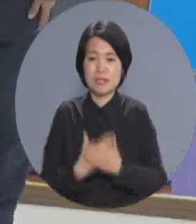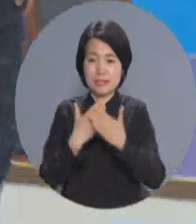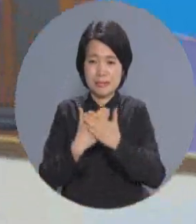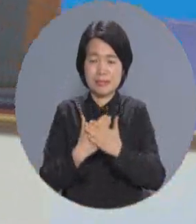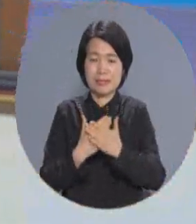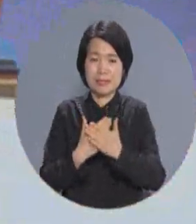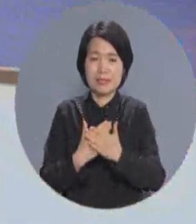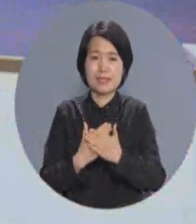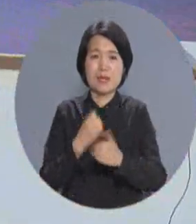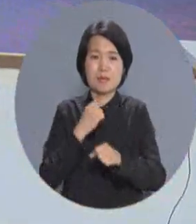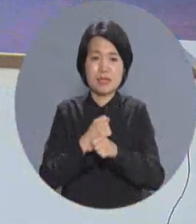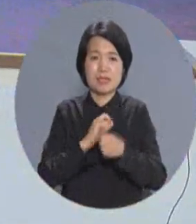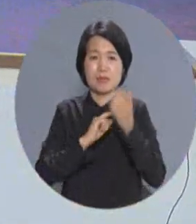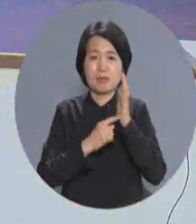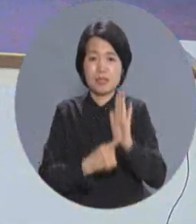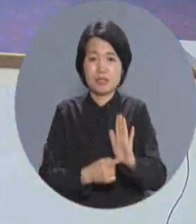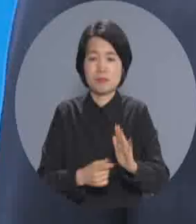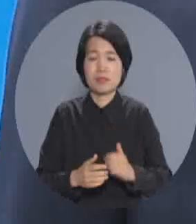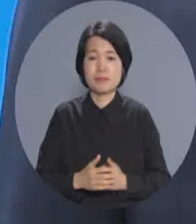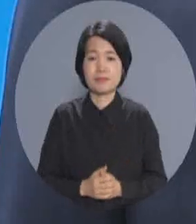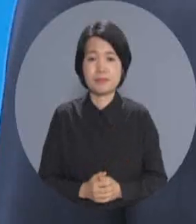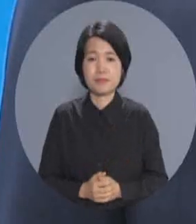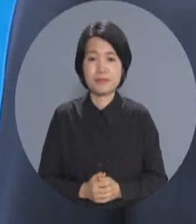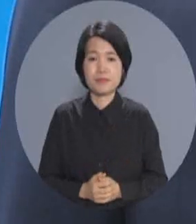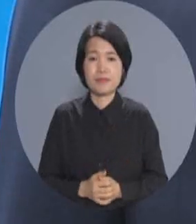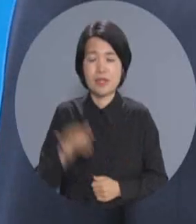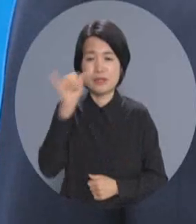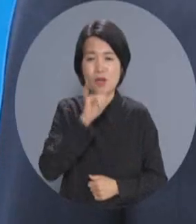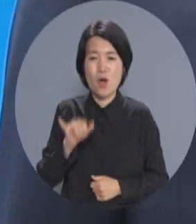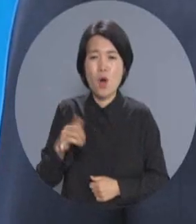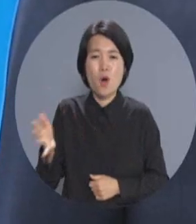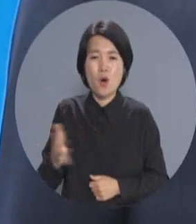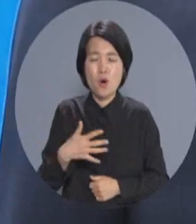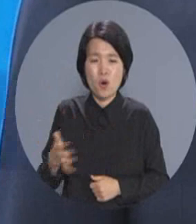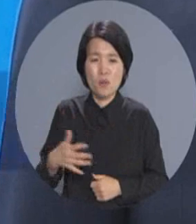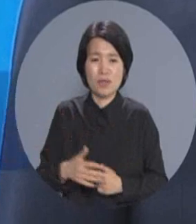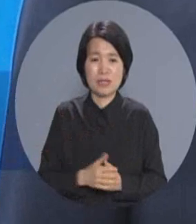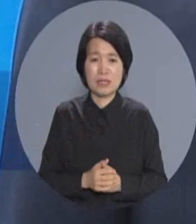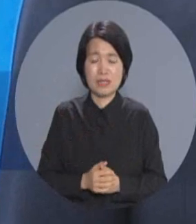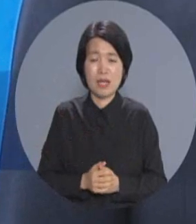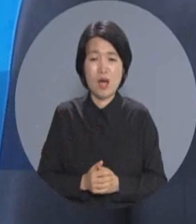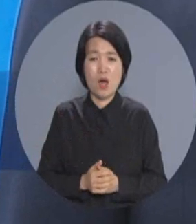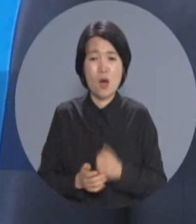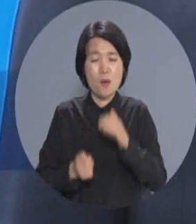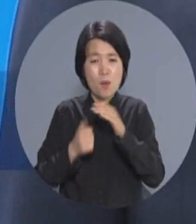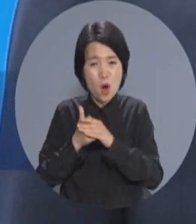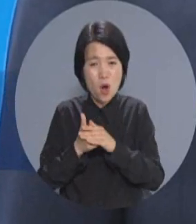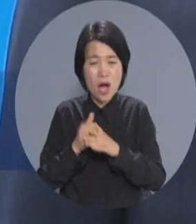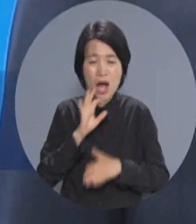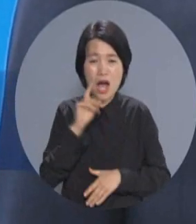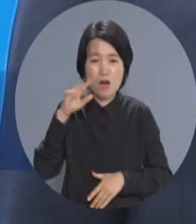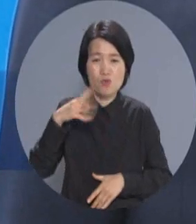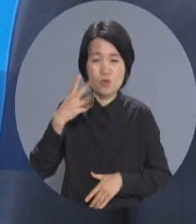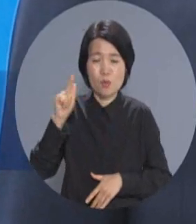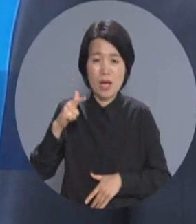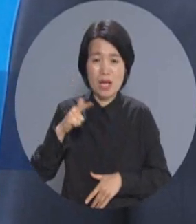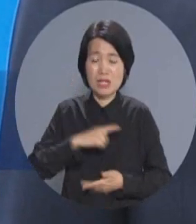남도를 만들어 가겠다고 밝혔습니다 전국 어디에도 없는 신개념 아우토방